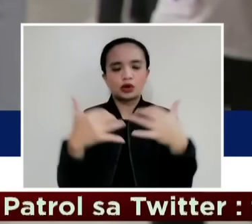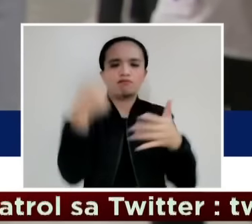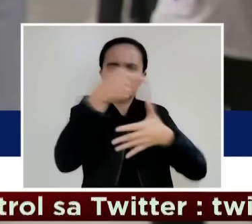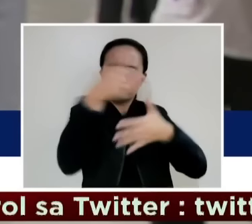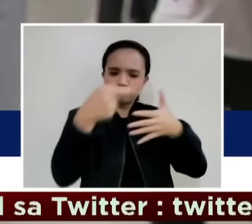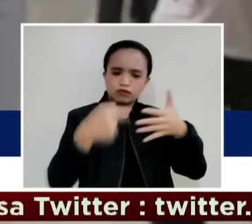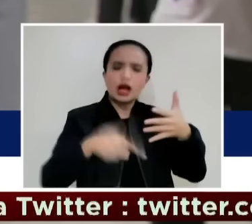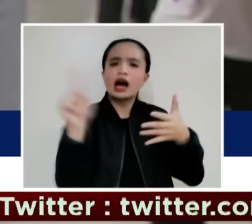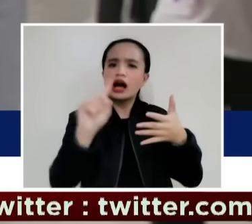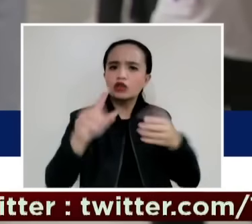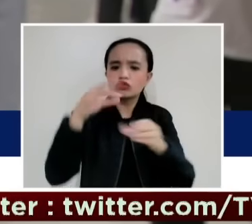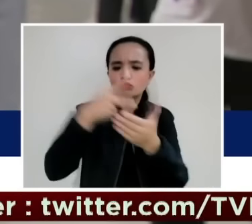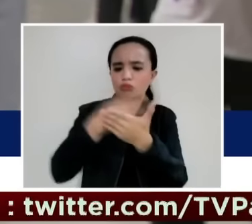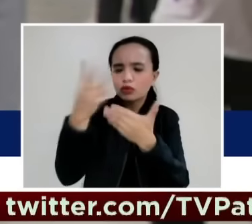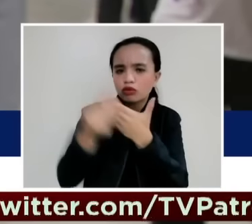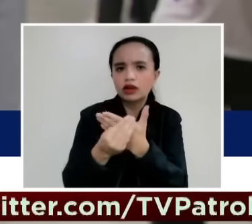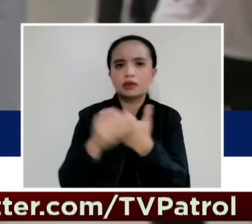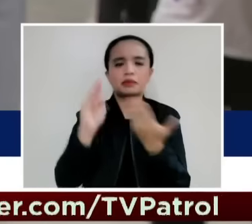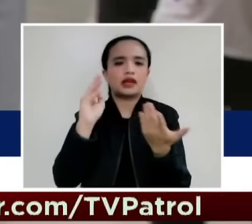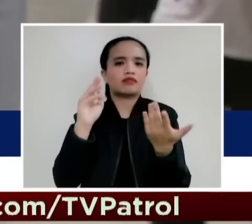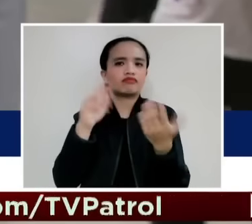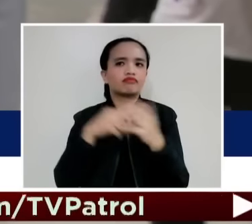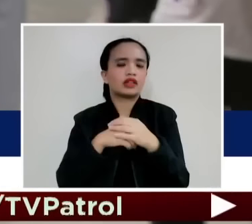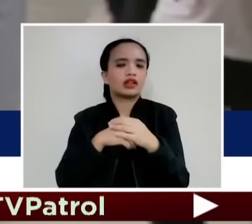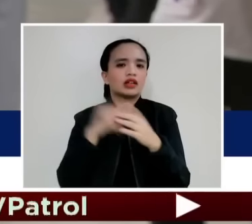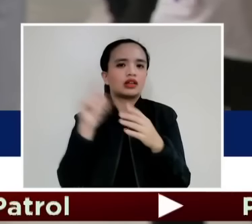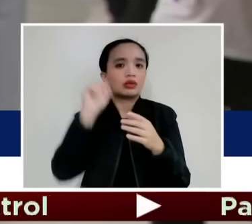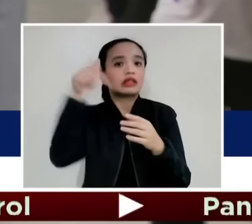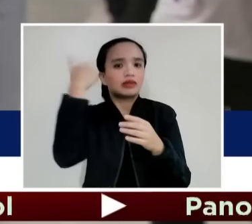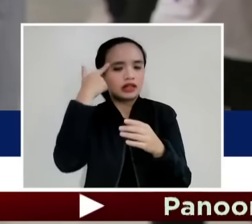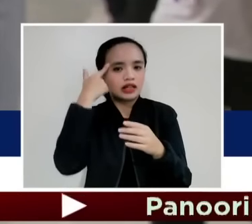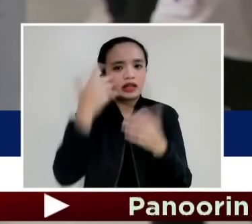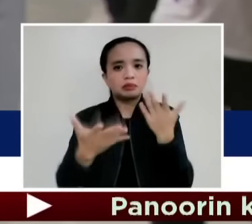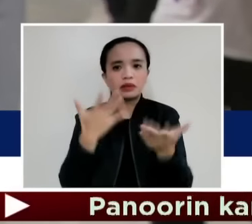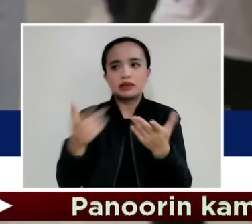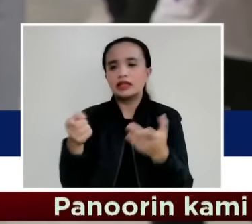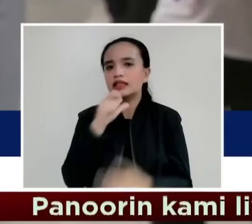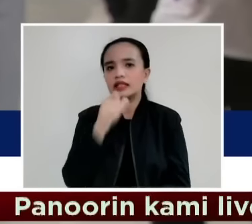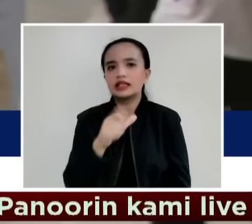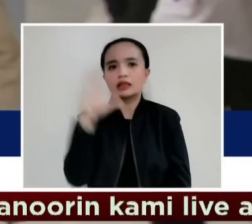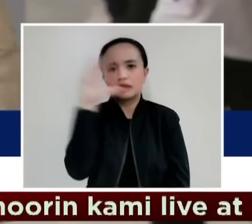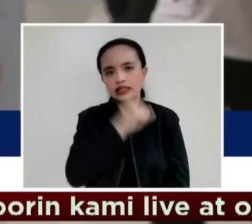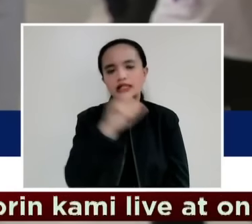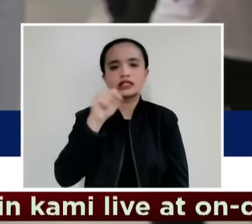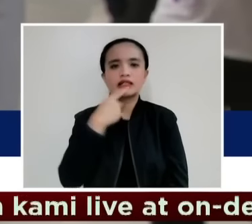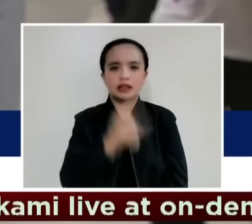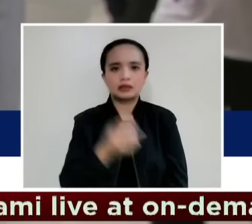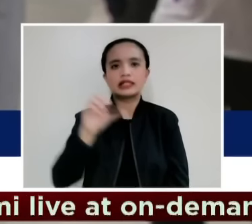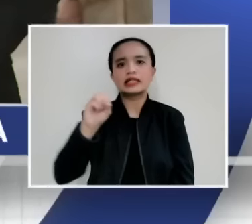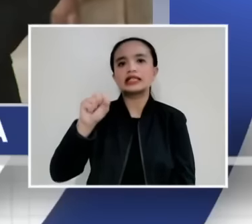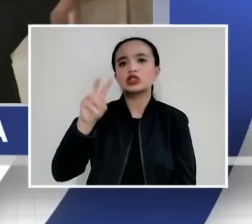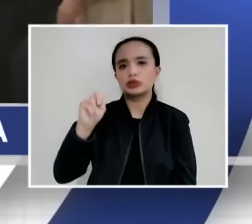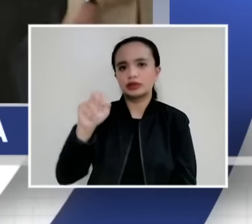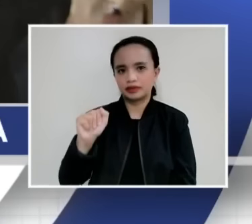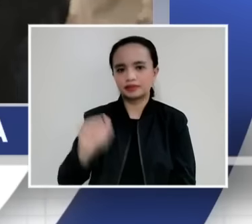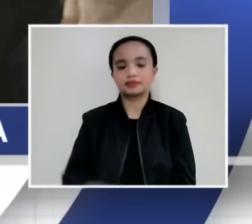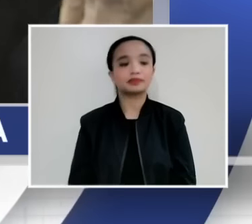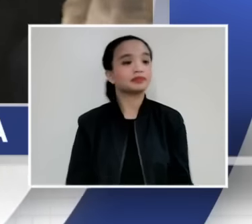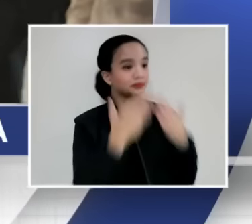proyekto na tinrabaho ng kanyang administrasyon na posibleng hindi na niya nabanggit sa Sona ngayong araw. Henry. Maraming